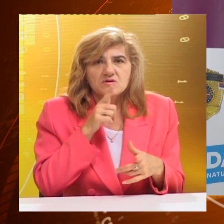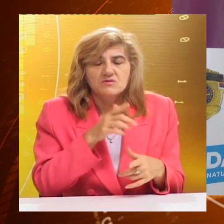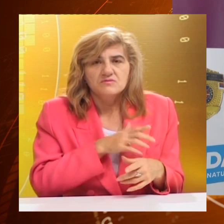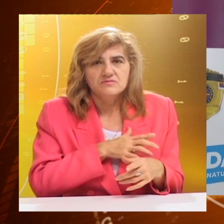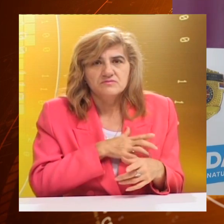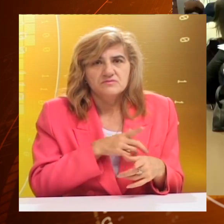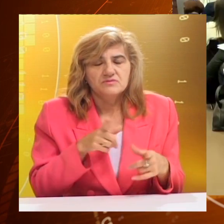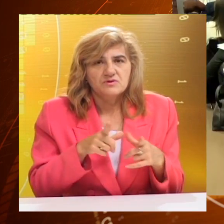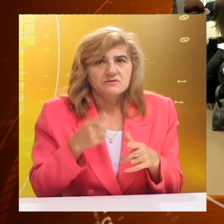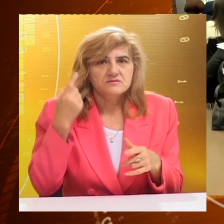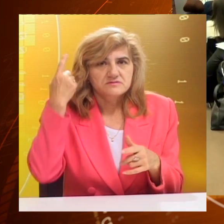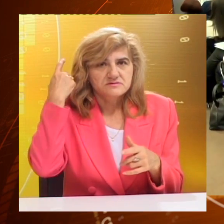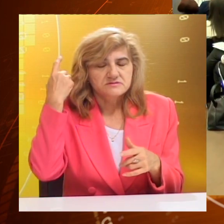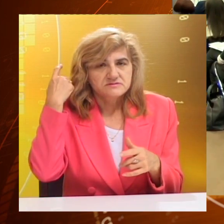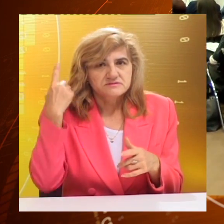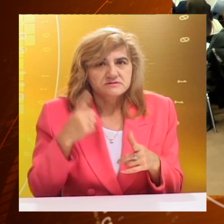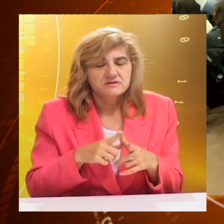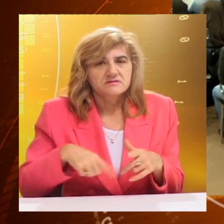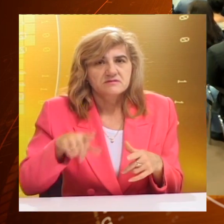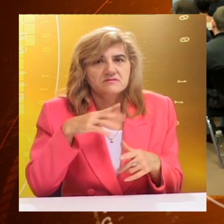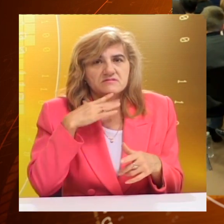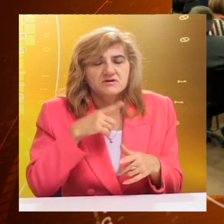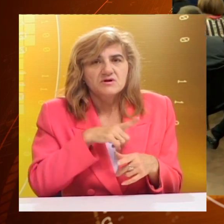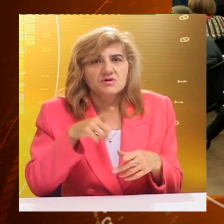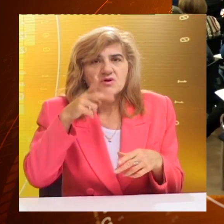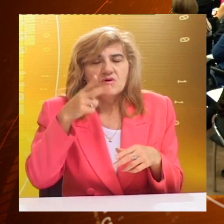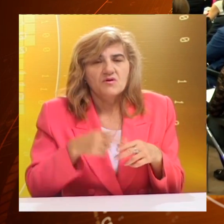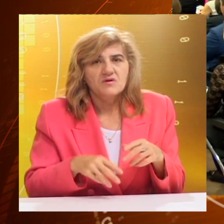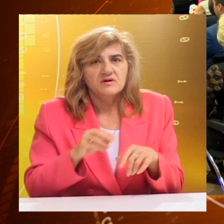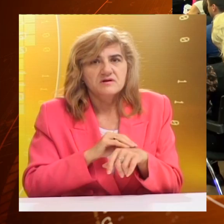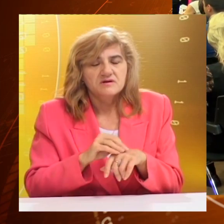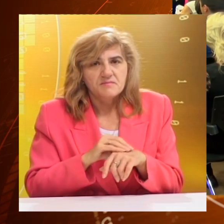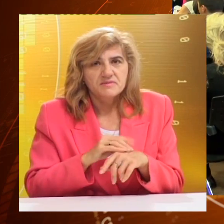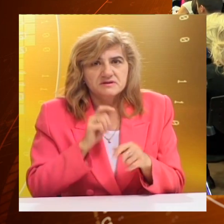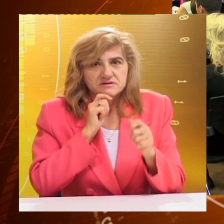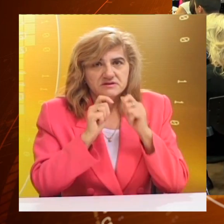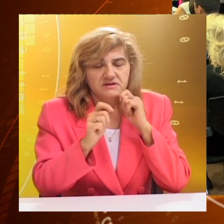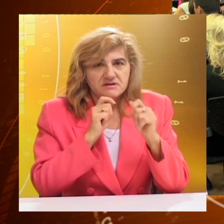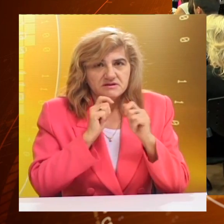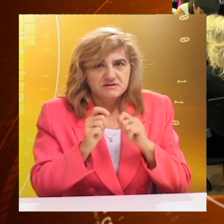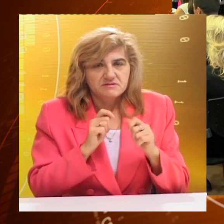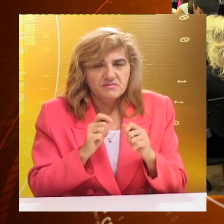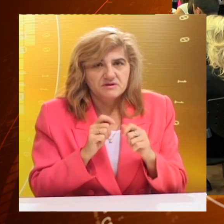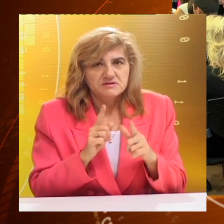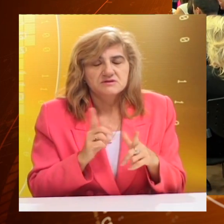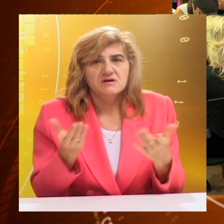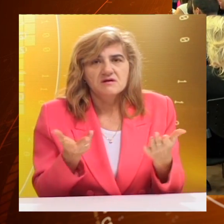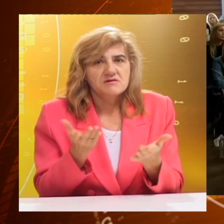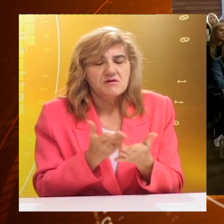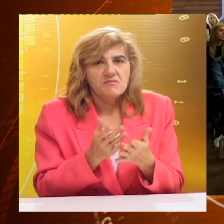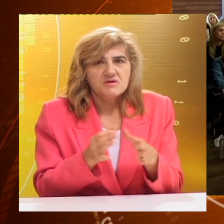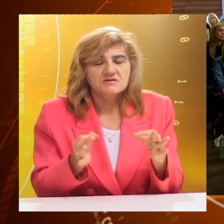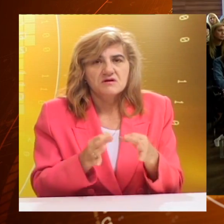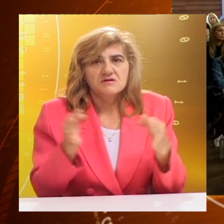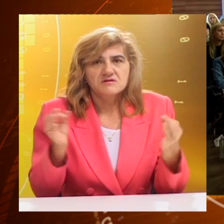svoje zlostavljače u džepu. U Pokrajinskom sekretarijatu za socijalnu politiku su najavili da će do kraja mjeseca biti potpisan sporazum sa Fondacijom Tijana